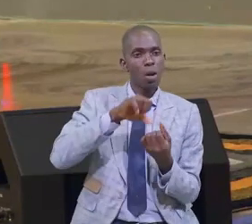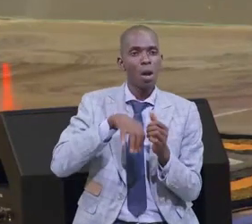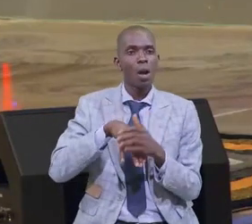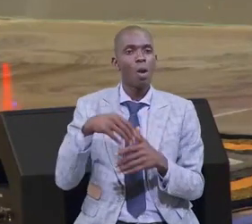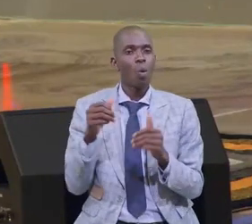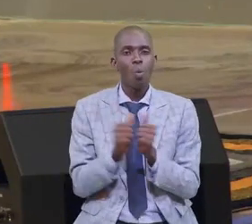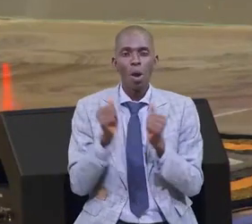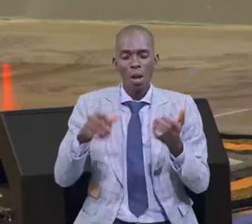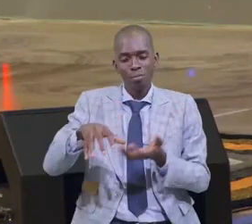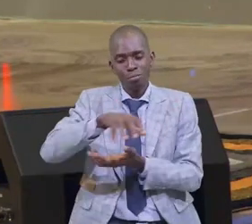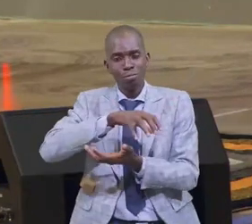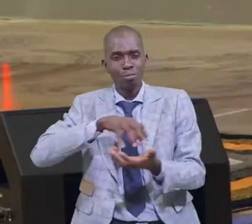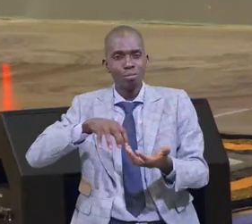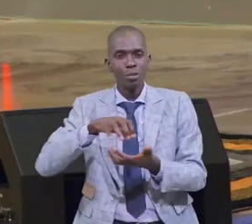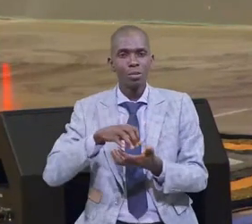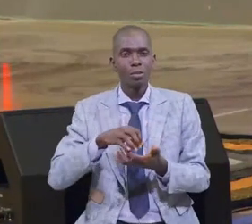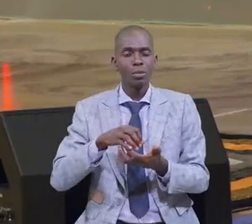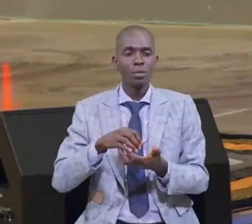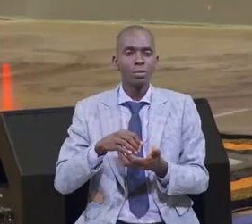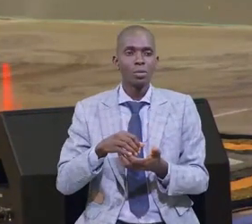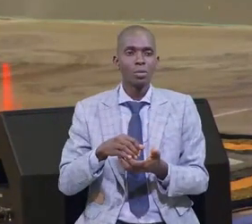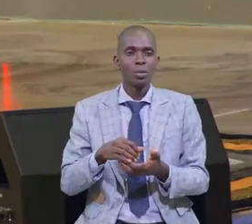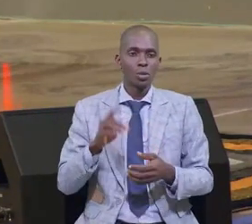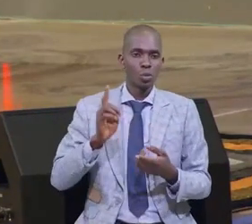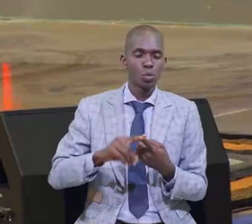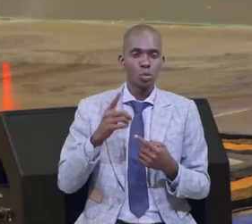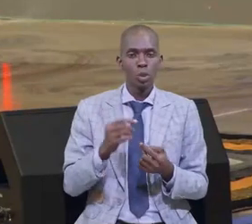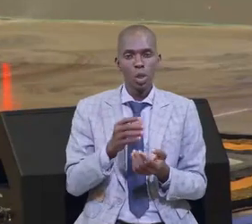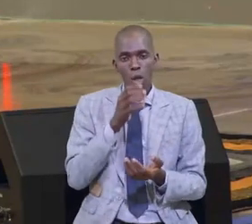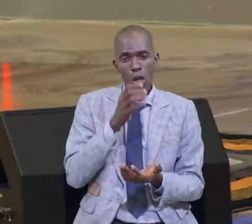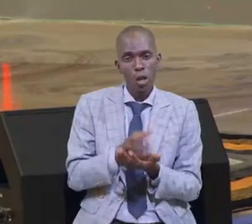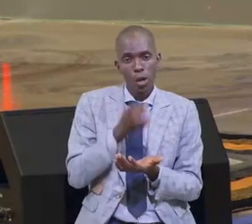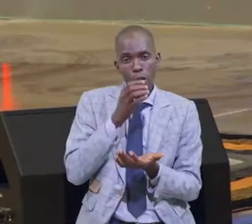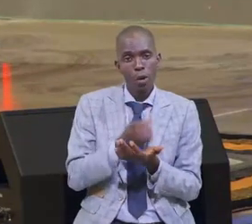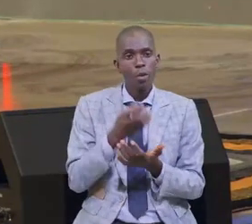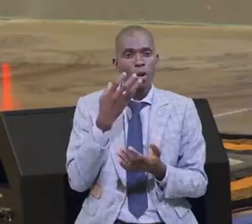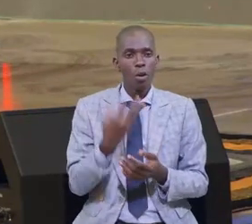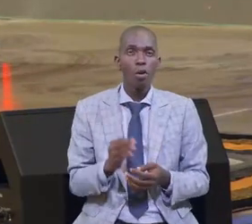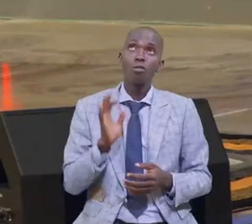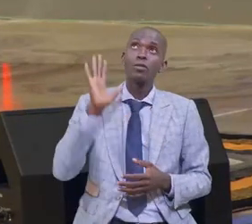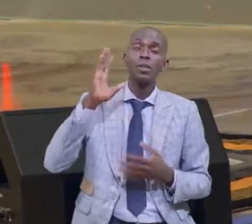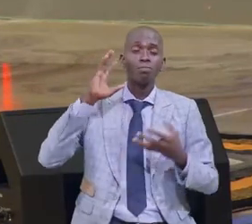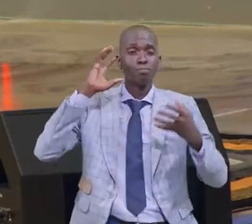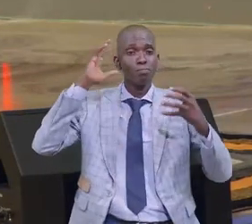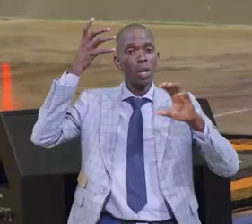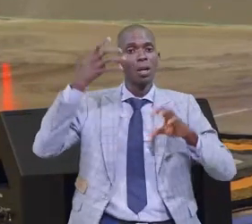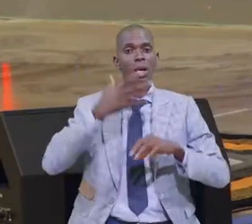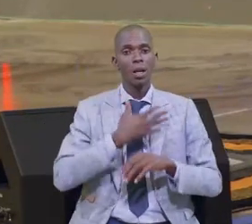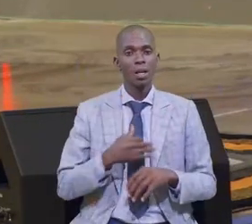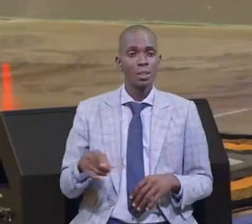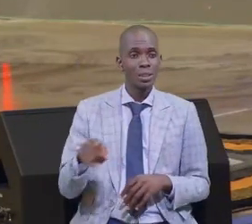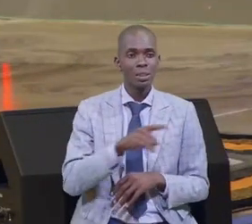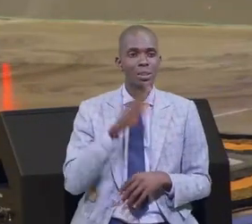de la fureur de Dieu, versé sang mélange dans la coupe de sa colère. Et il